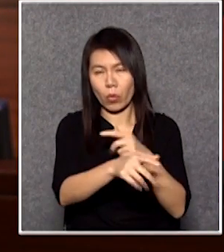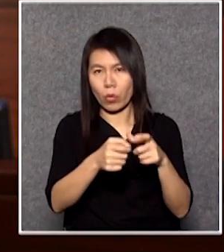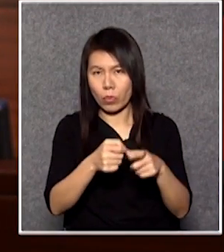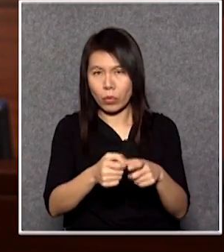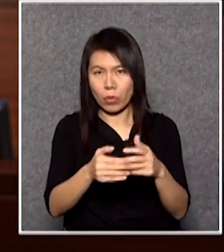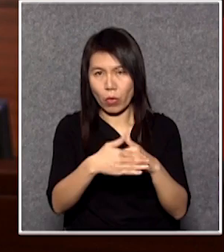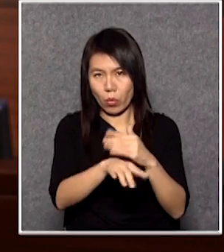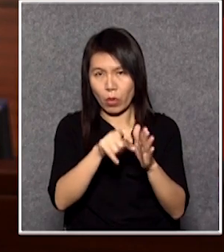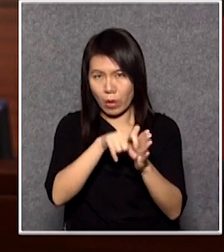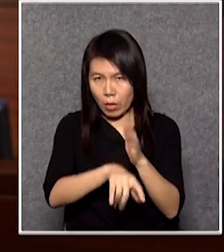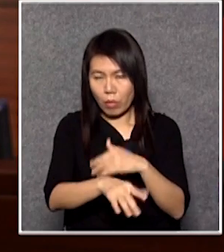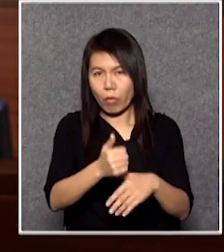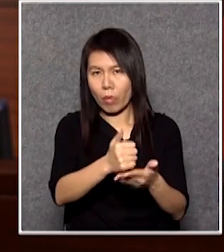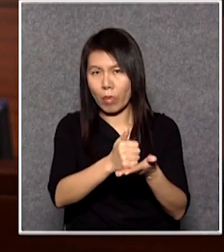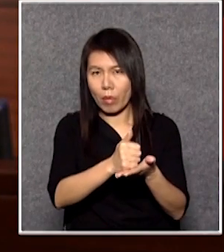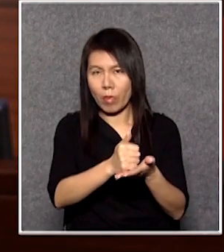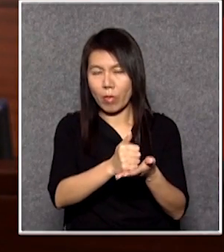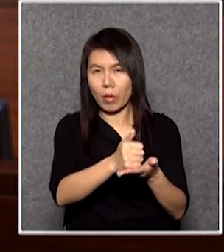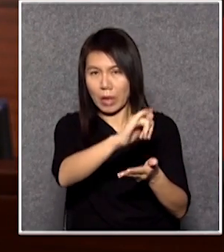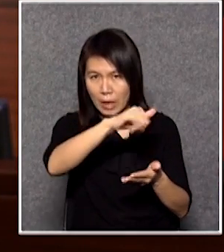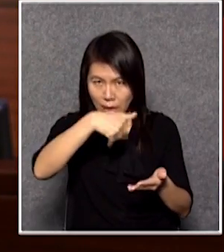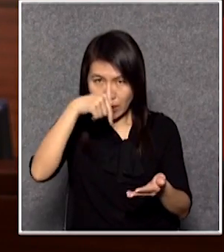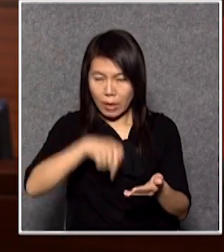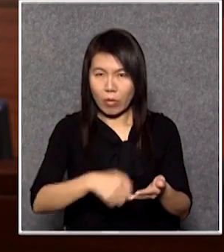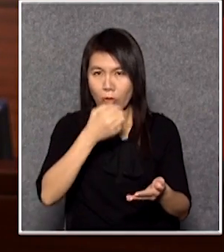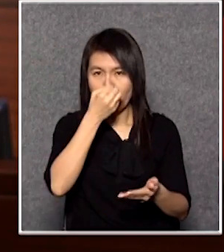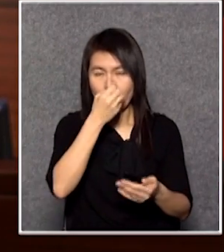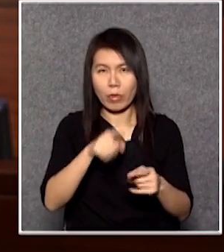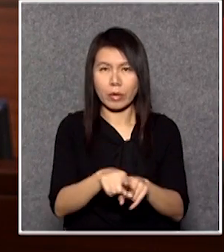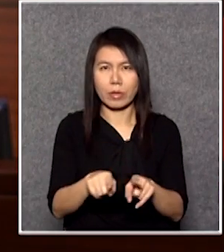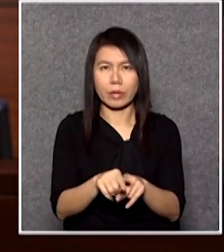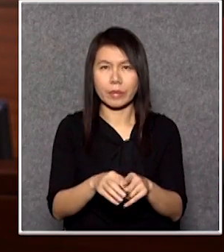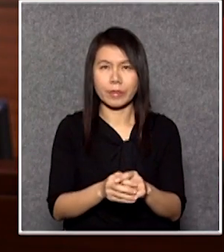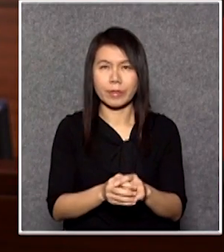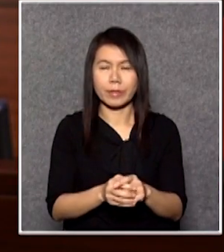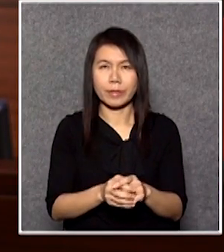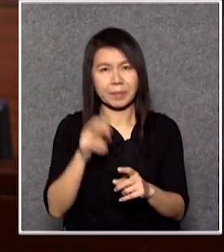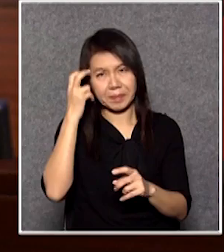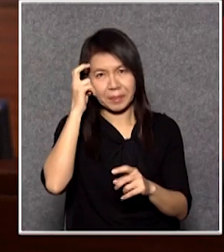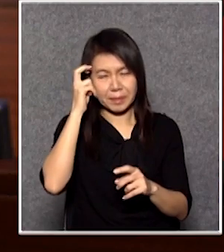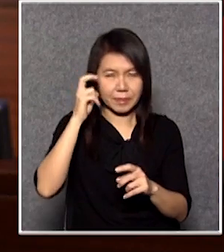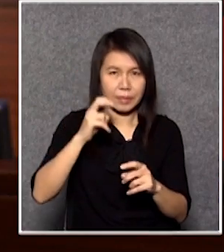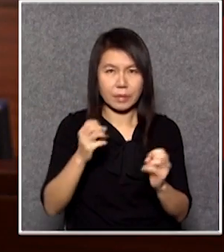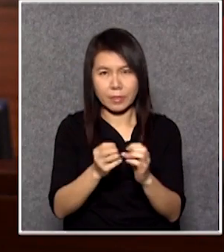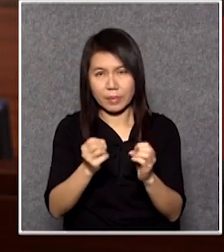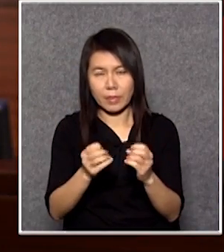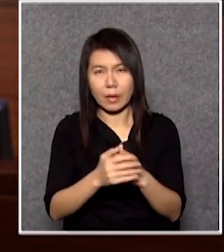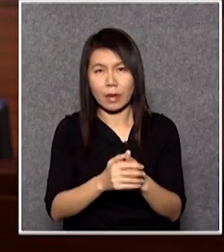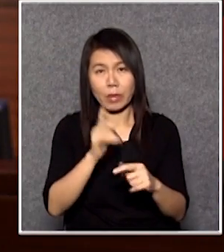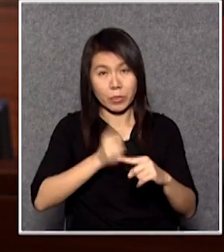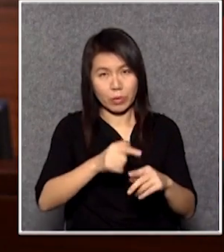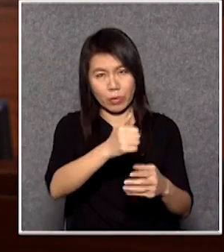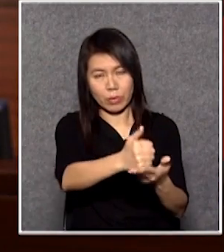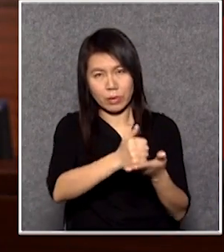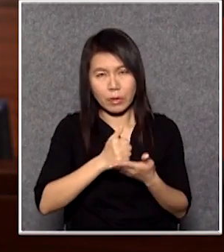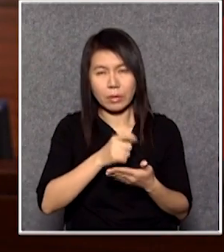銀行去派人嚟同你一齊參與呢個研訊咧？你召唔召到佢嚟咧？